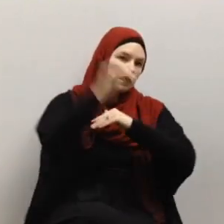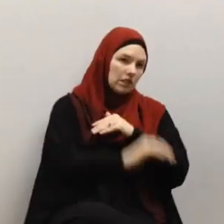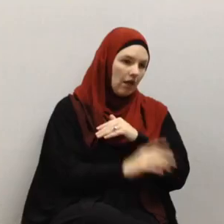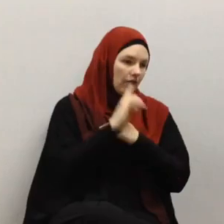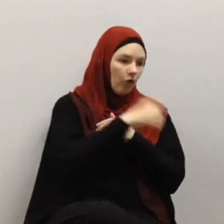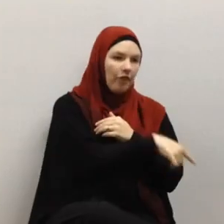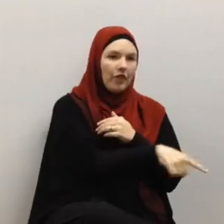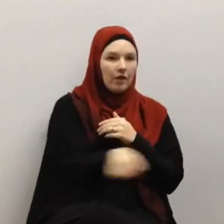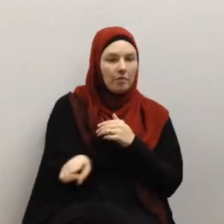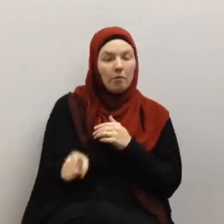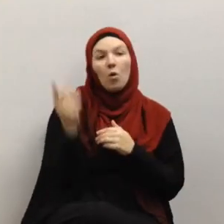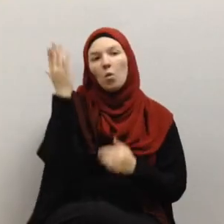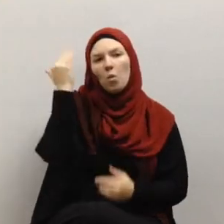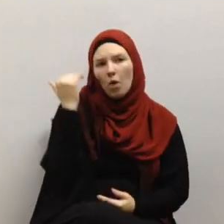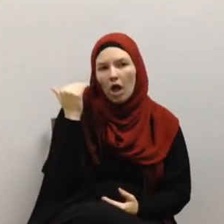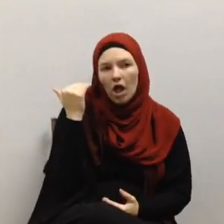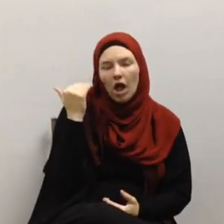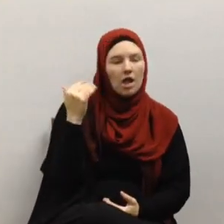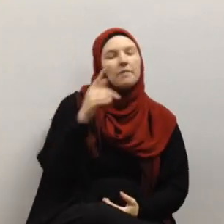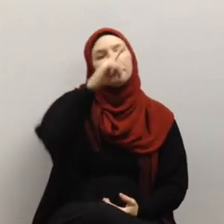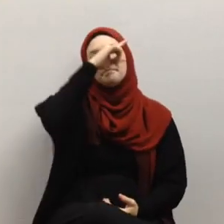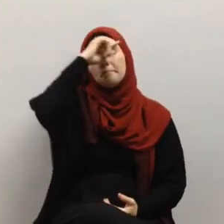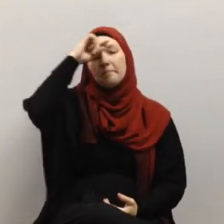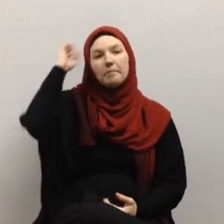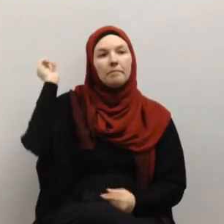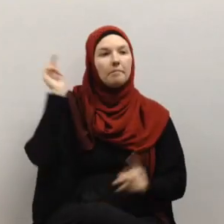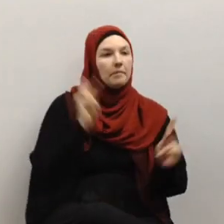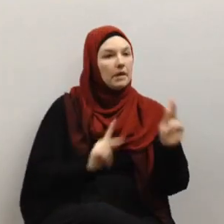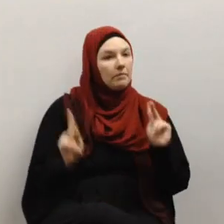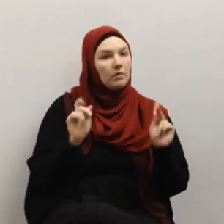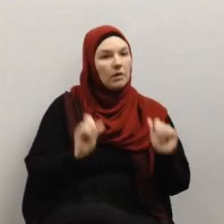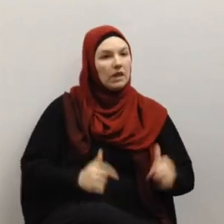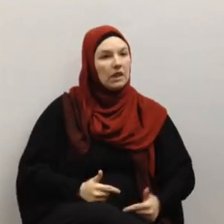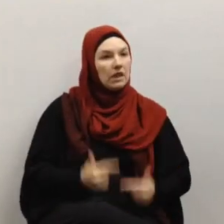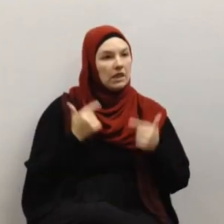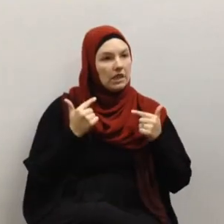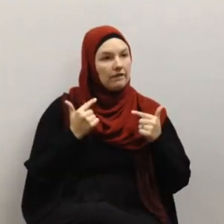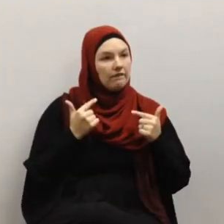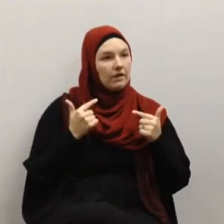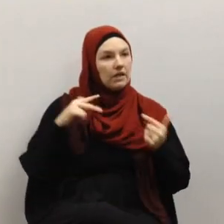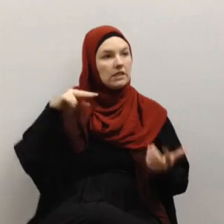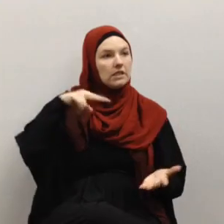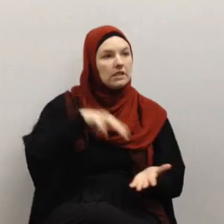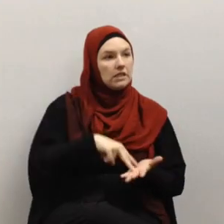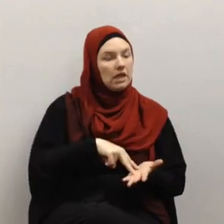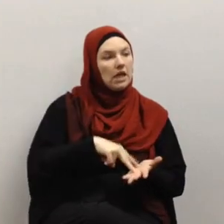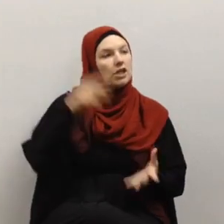النَّاسُ بِالْقِسْطِ So that people would live and stand and judge